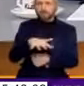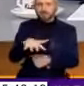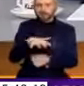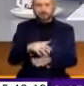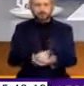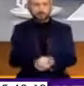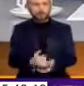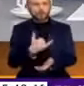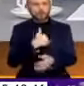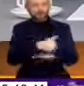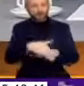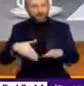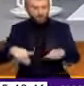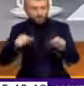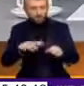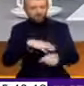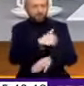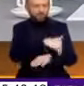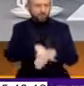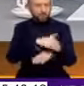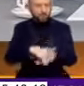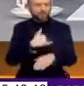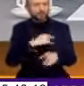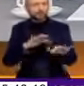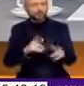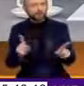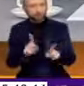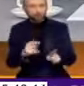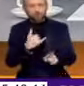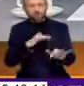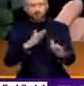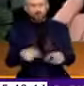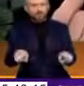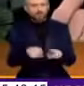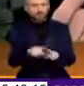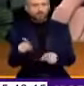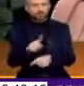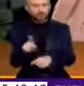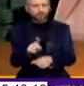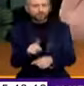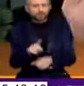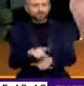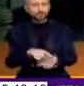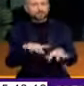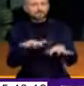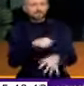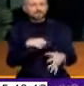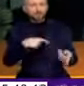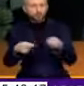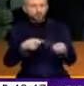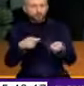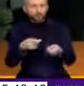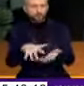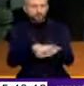в нас масив... квартальні можуть квартальні, бути, вуличні. Так. В нас що відбувається? В нас відбувається таким чином, що місцеве самоврядування зруйноване в